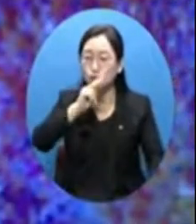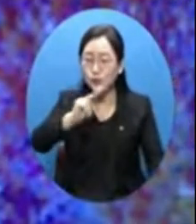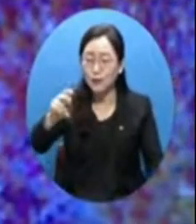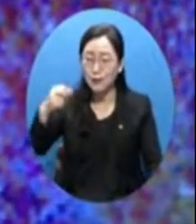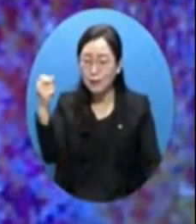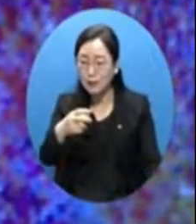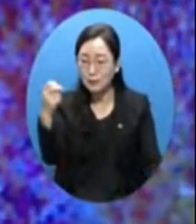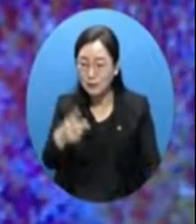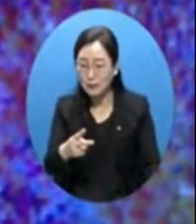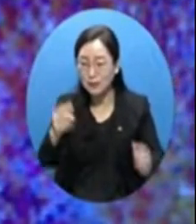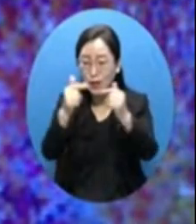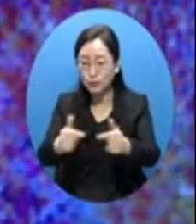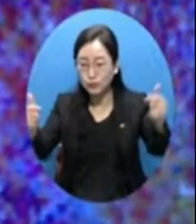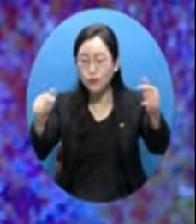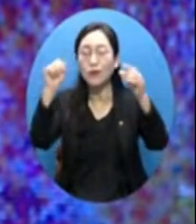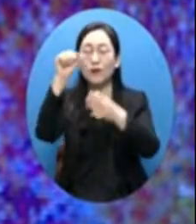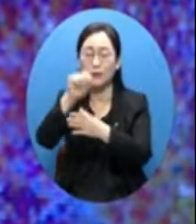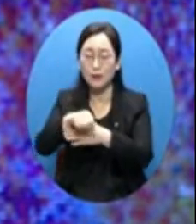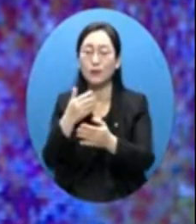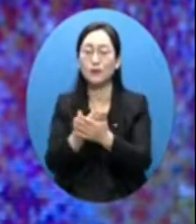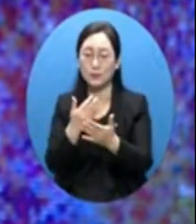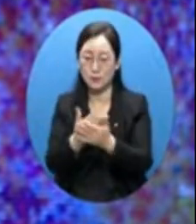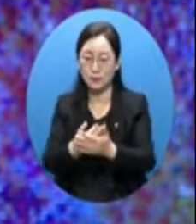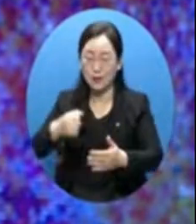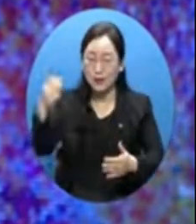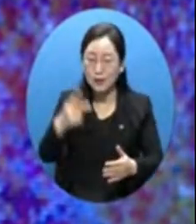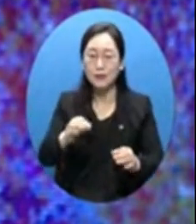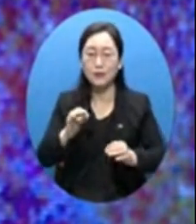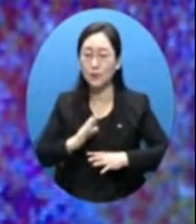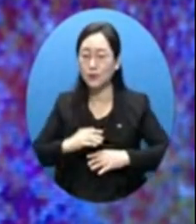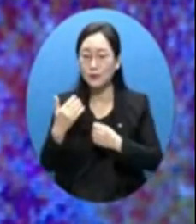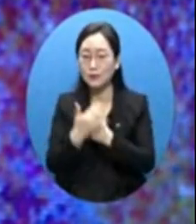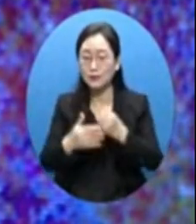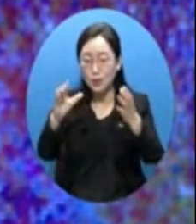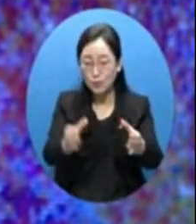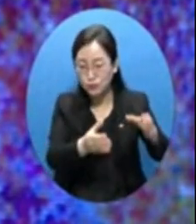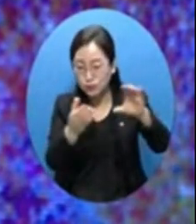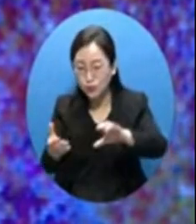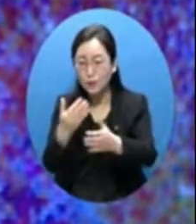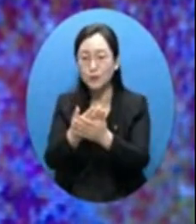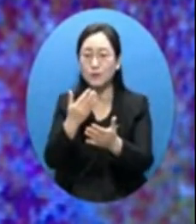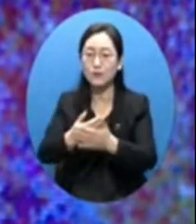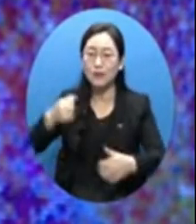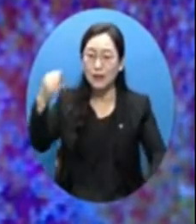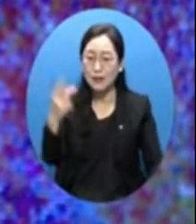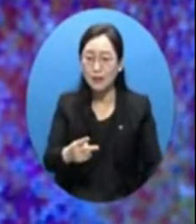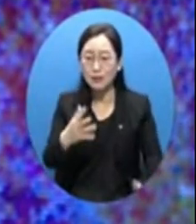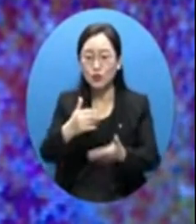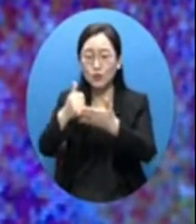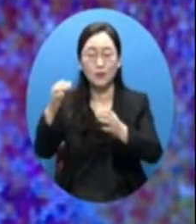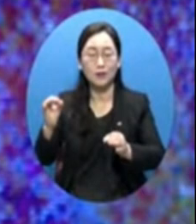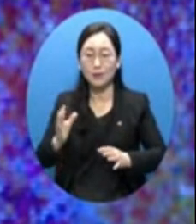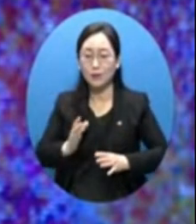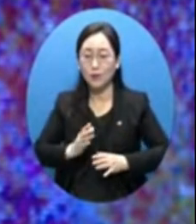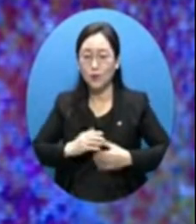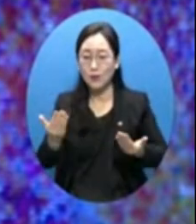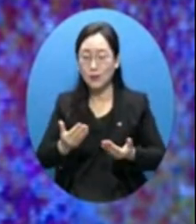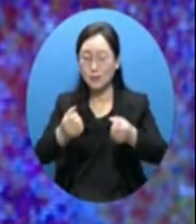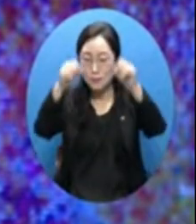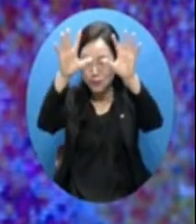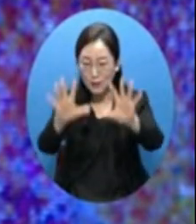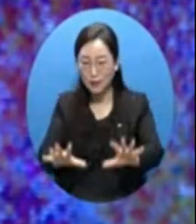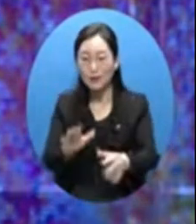붕을 우리 모두에게 허락하여 주시옵소서. 다시금 놀라운 은혜로 우리에게 부어주시옵소서. 다시금 주님의 놀라운 역사가 우리 임하게